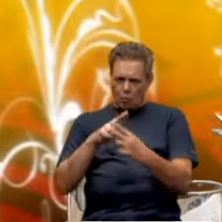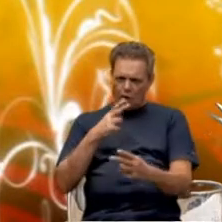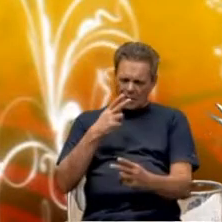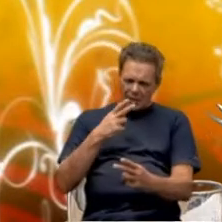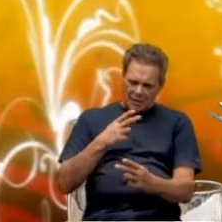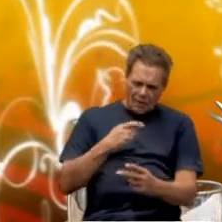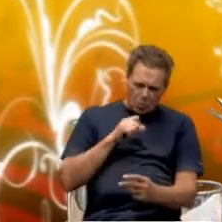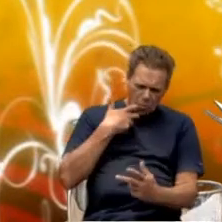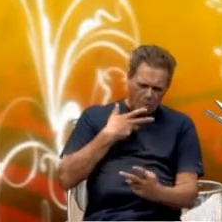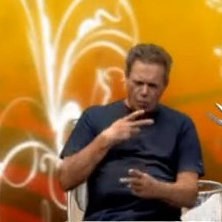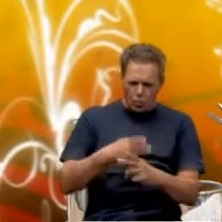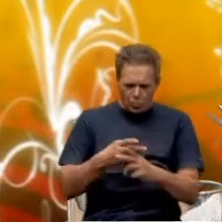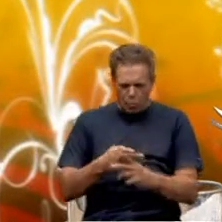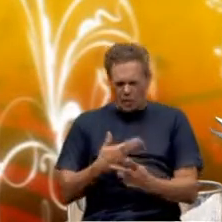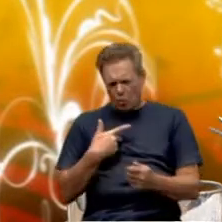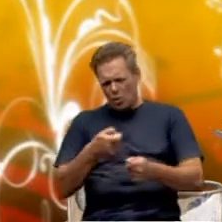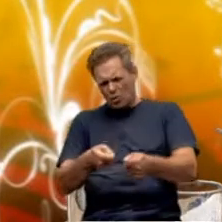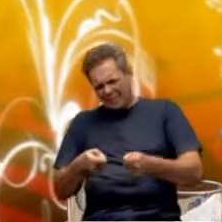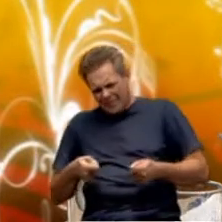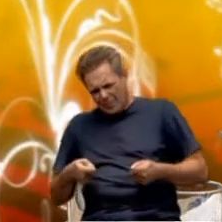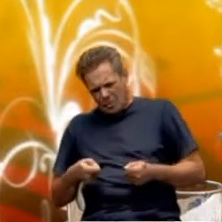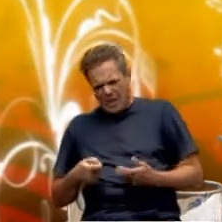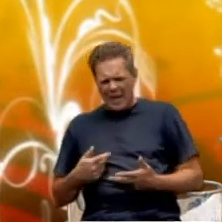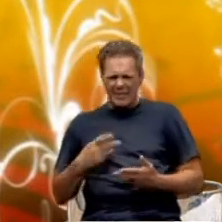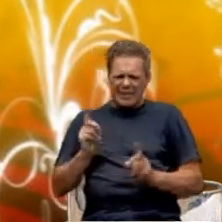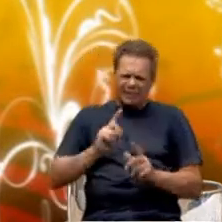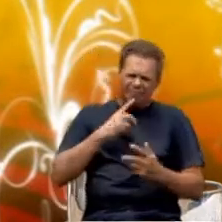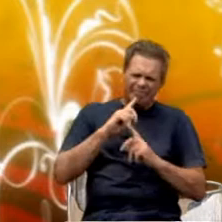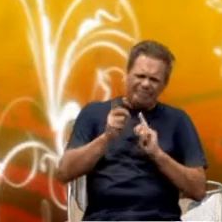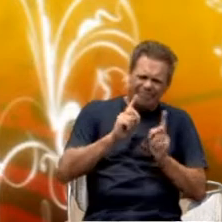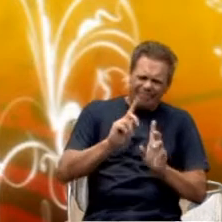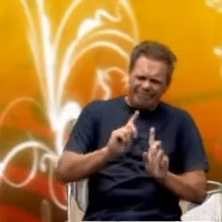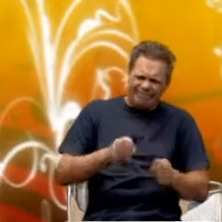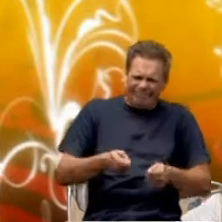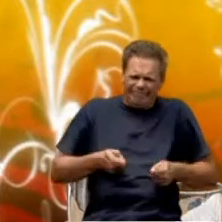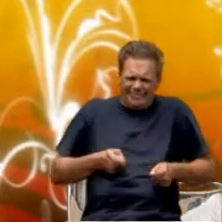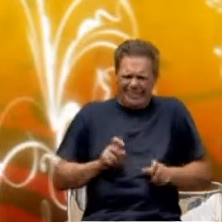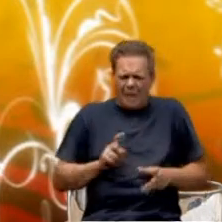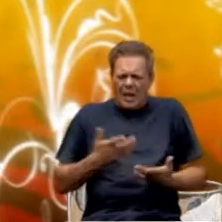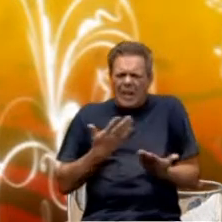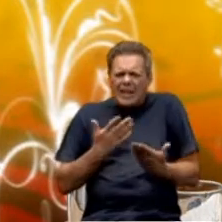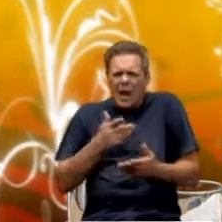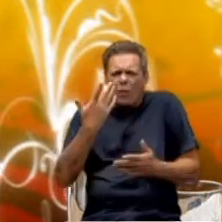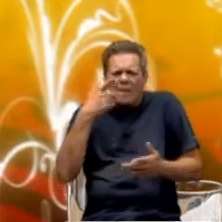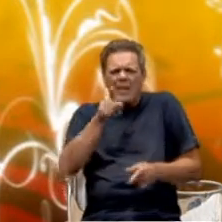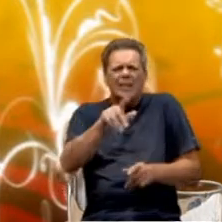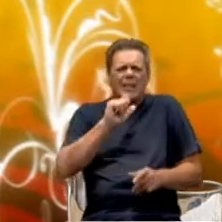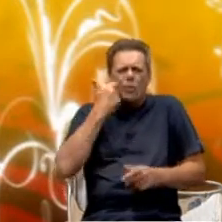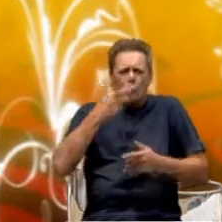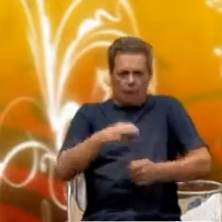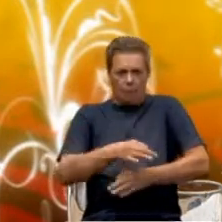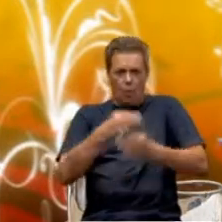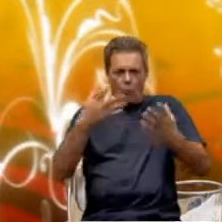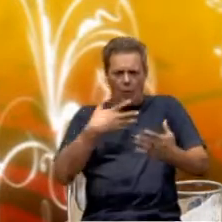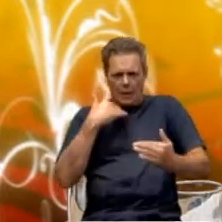koje su malo samozatajne, introvertne. Kako ih, na koji način vi otvorite? Na koji